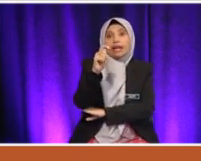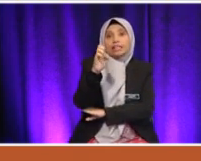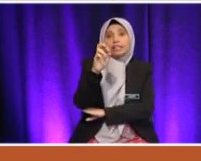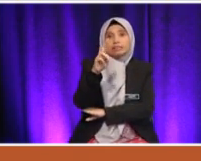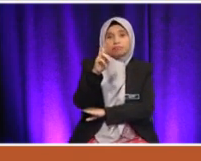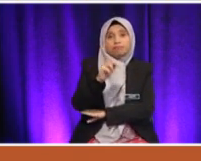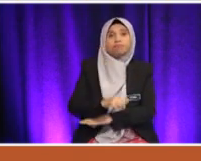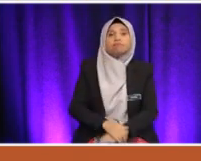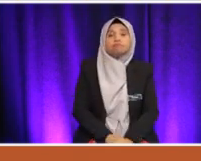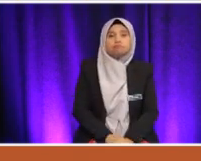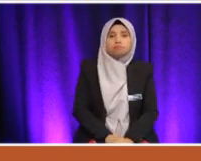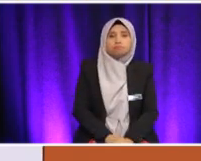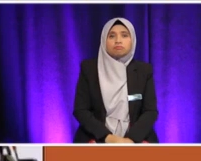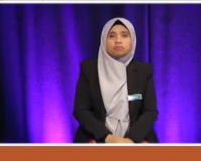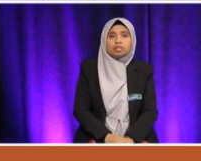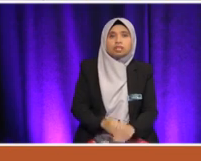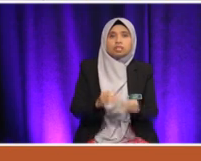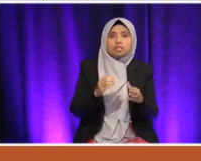frame adalah